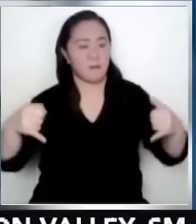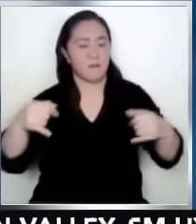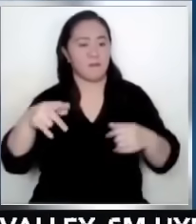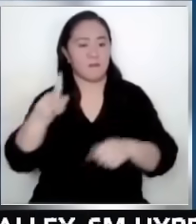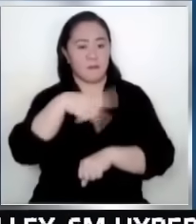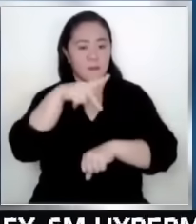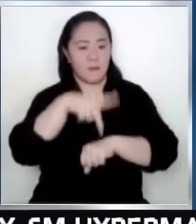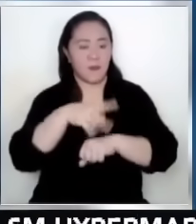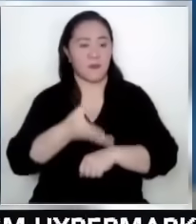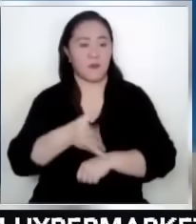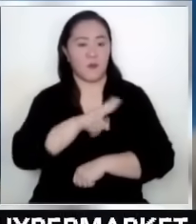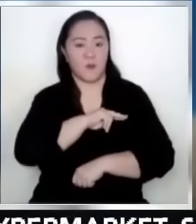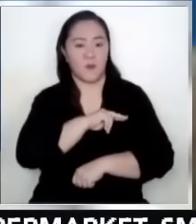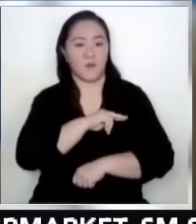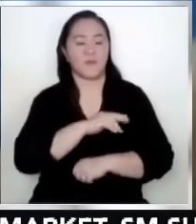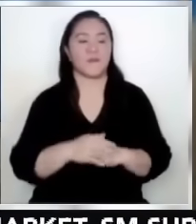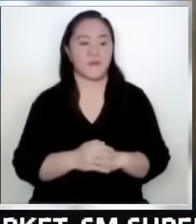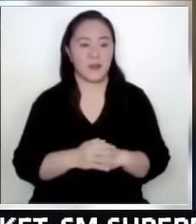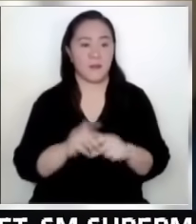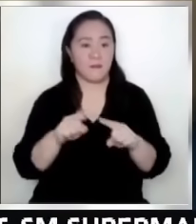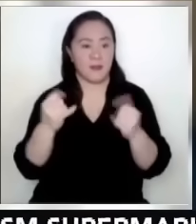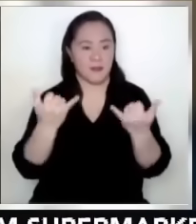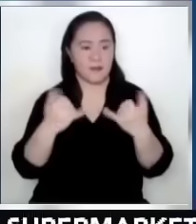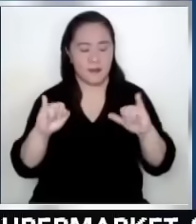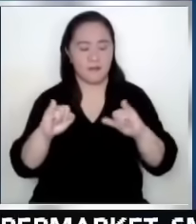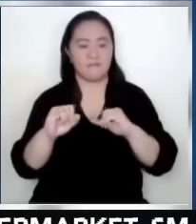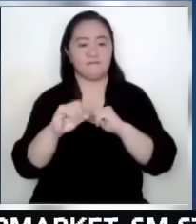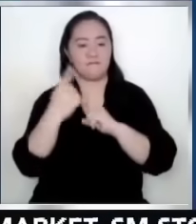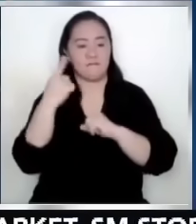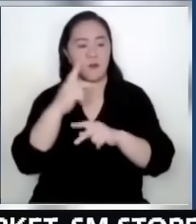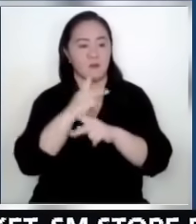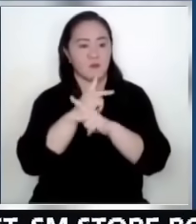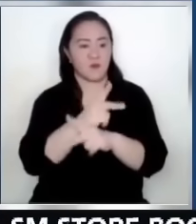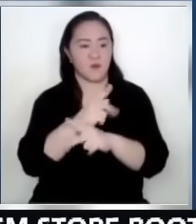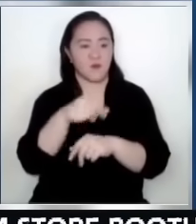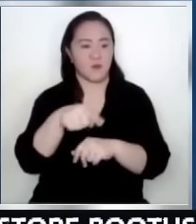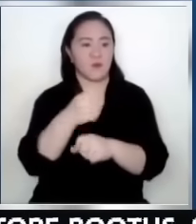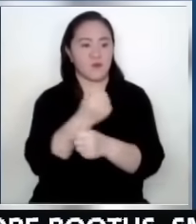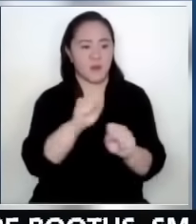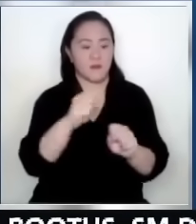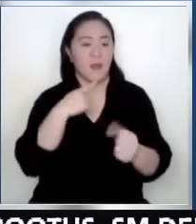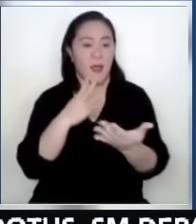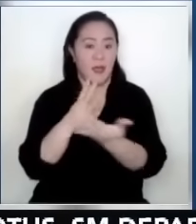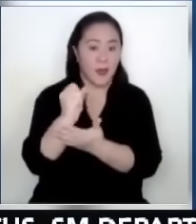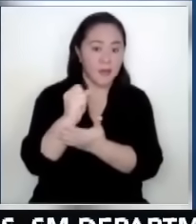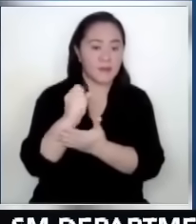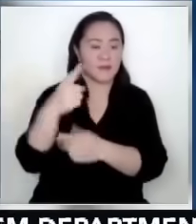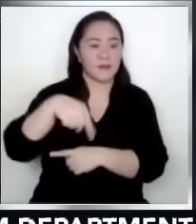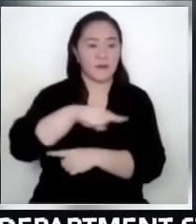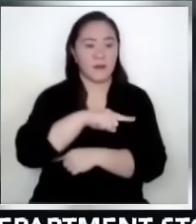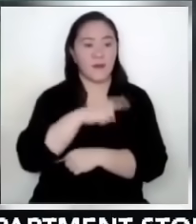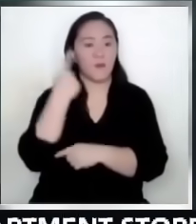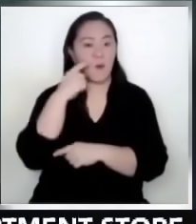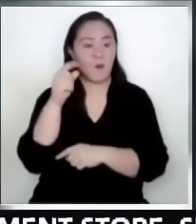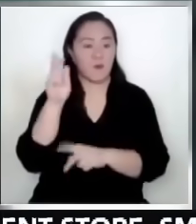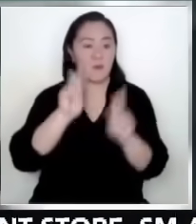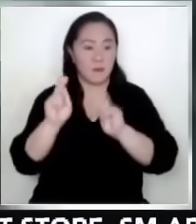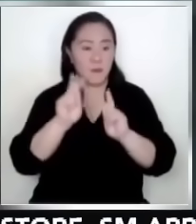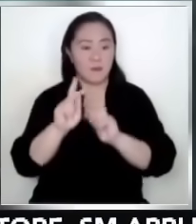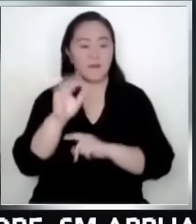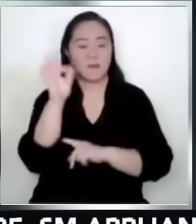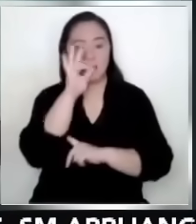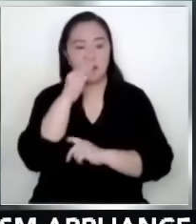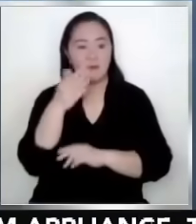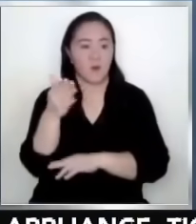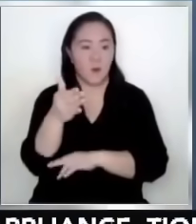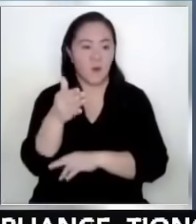natin ipapagtanggol ang Pilipinas, ang karapatan ng mga fisherman natin. Ayon sa Pangulo, ng tanggalin